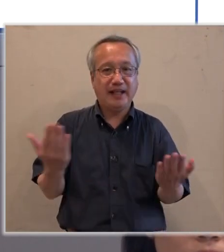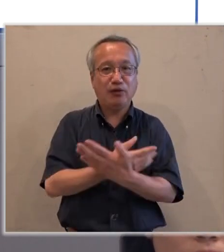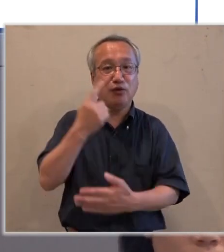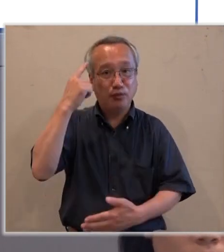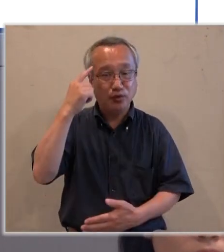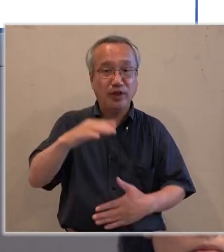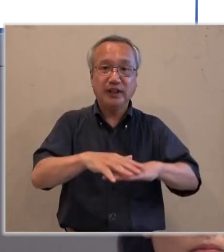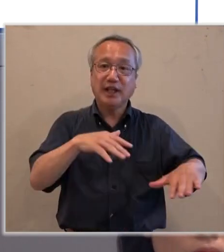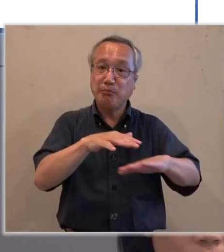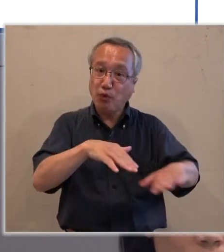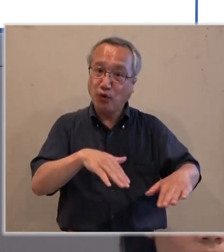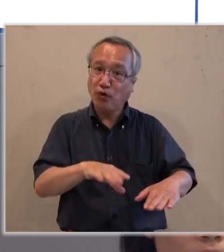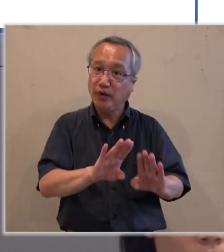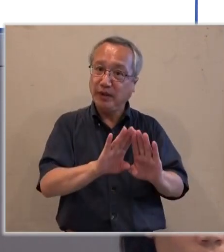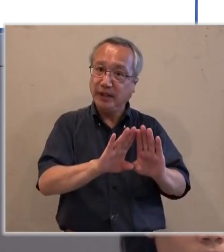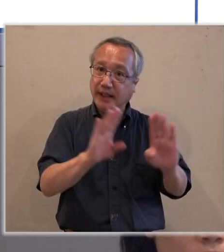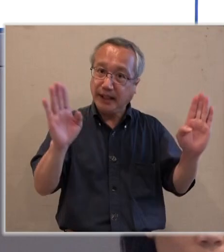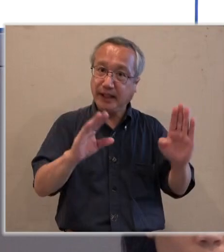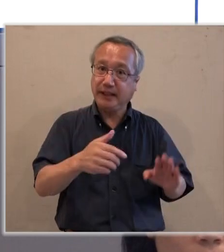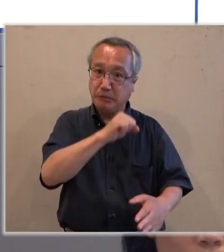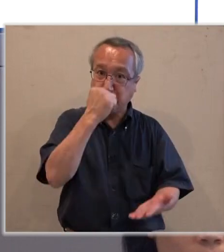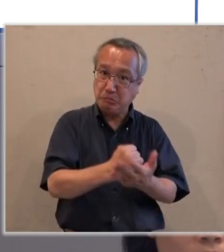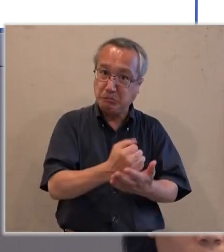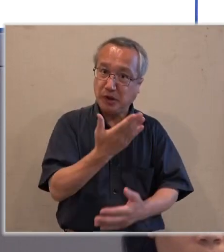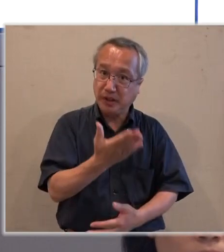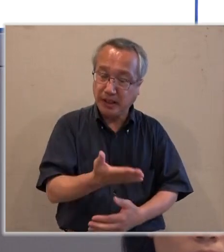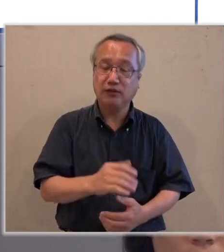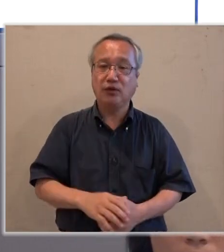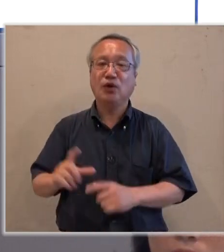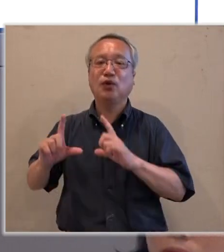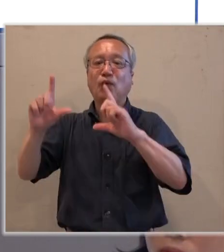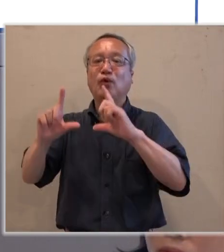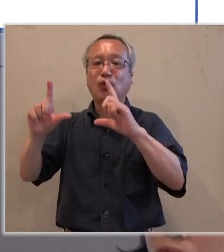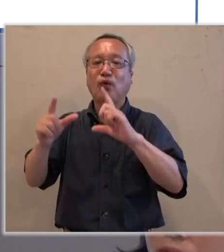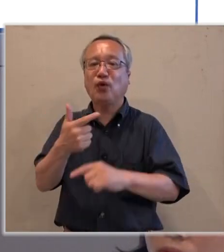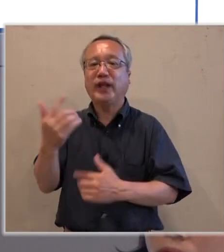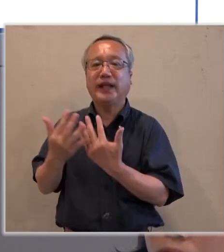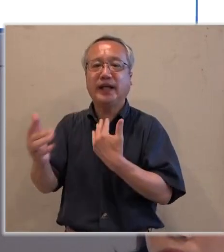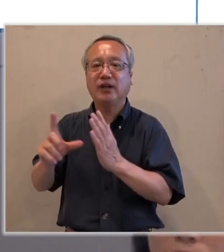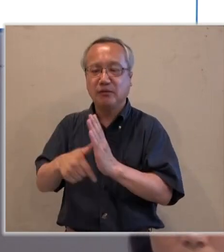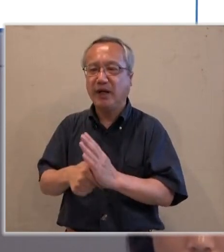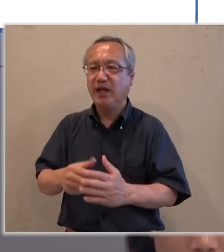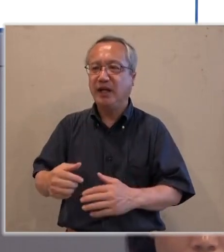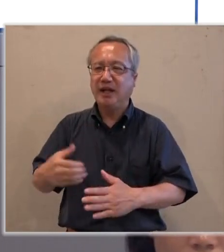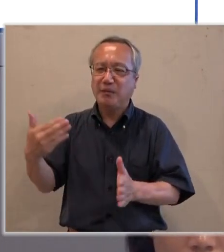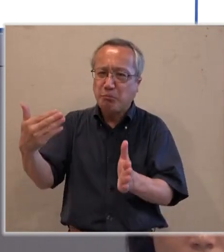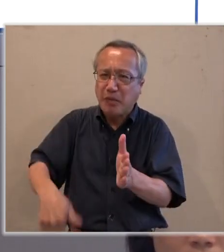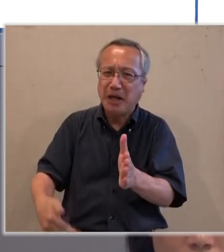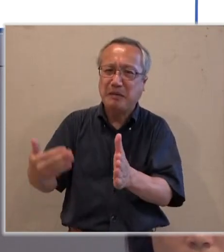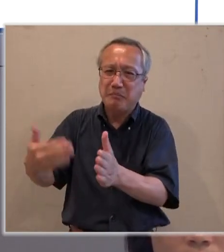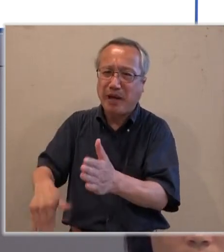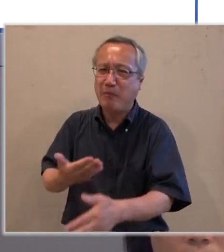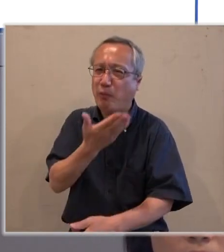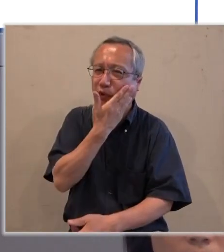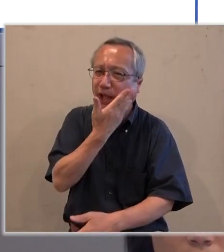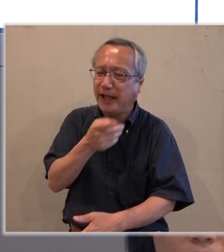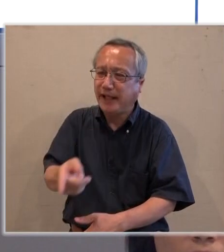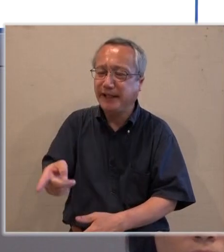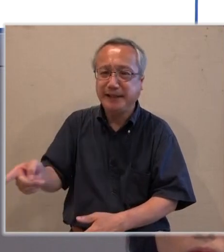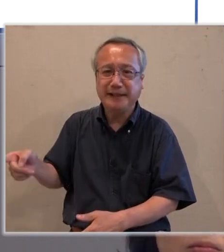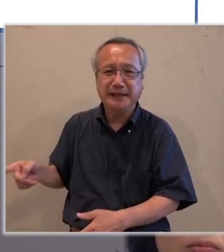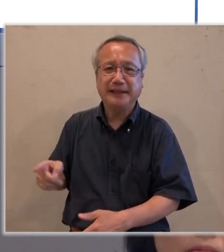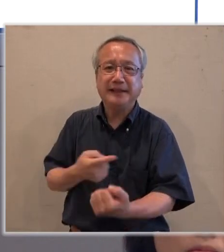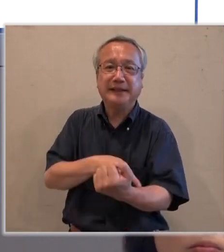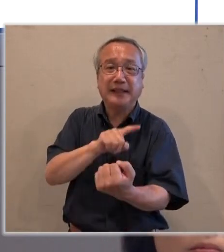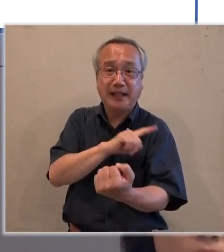めんなさい、東京目線で申し訳ないんですけれども、東京大会目線でいくと本当にいろんな散らばったもったいないものたちをどこかで、うまく